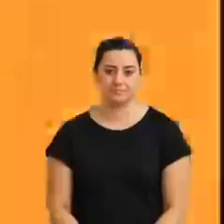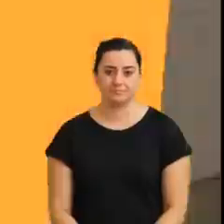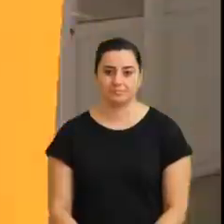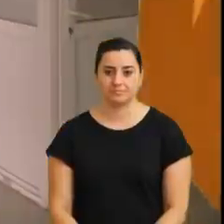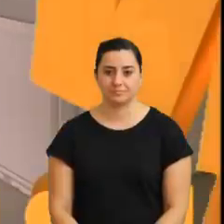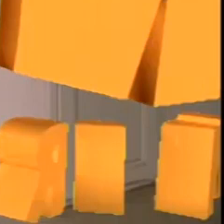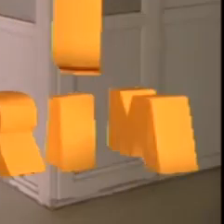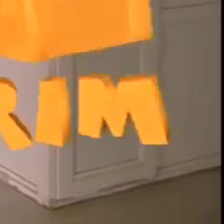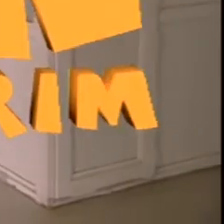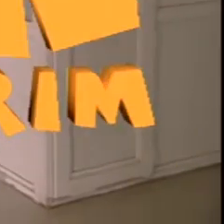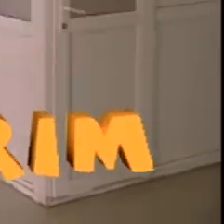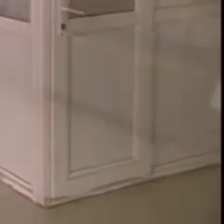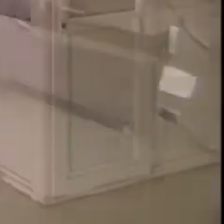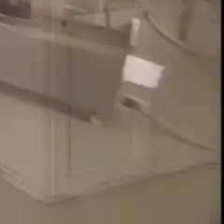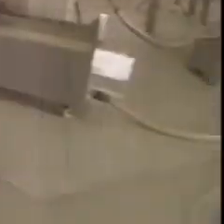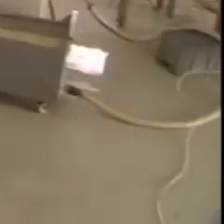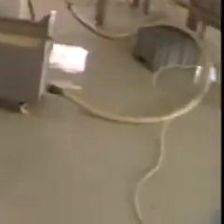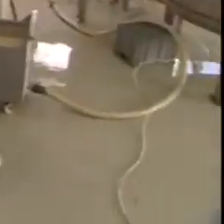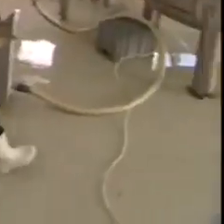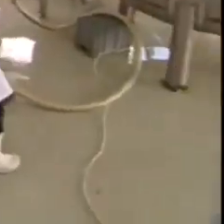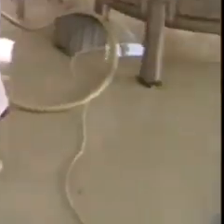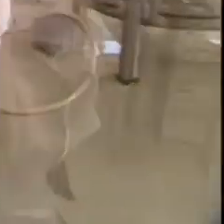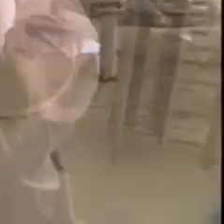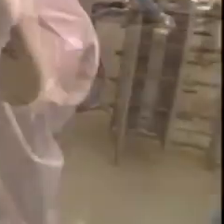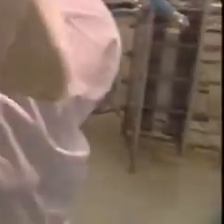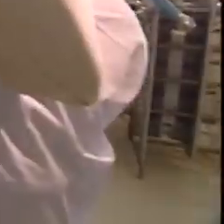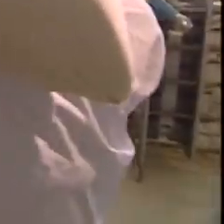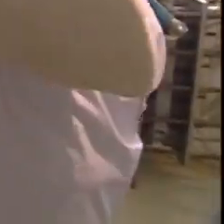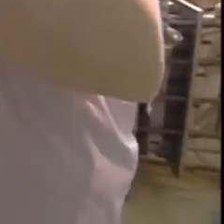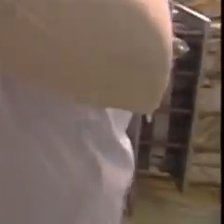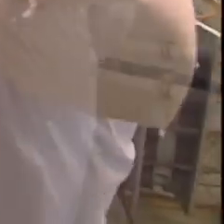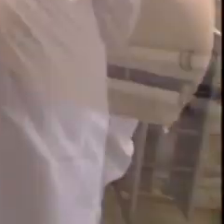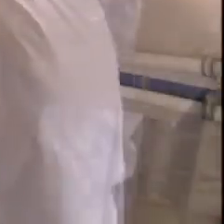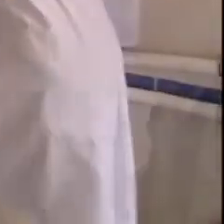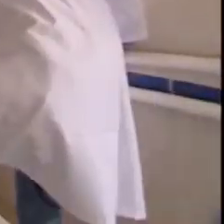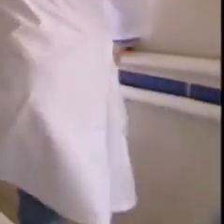Hareketli büyük harflerle ben yaparım yazdı. İkili çuvallarını sırtlanmış.